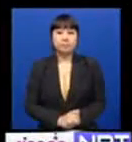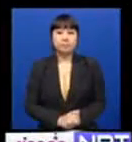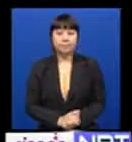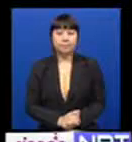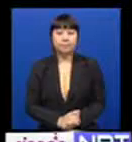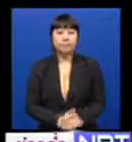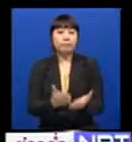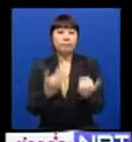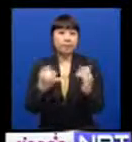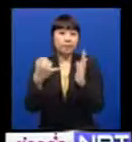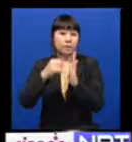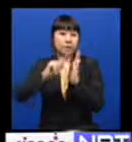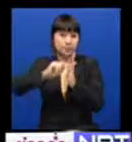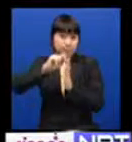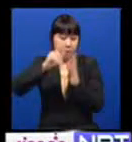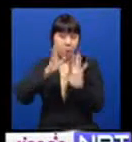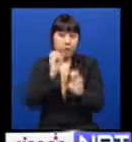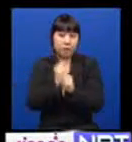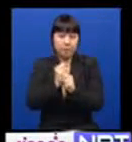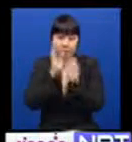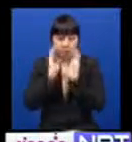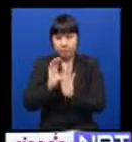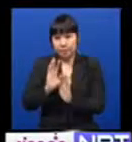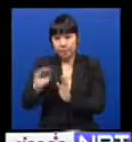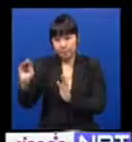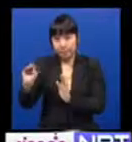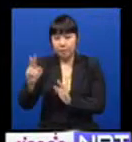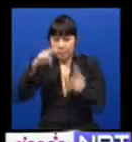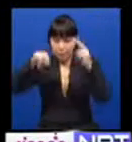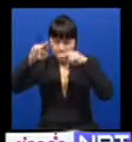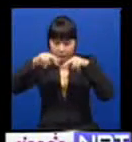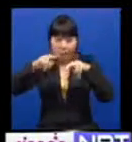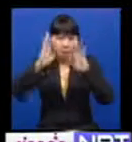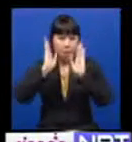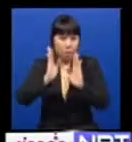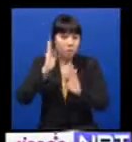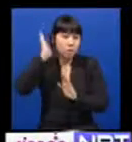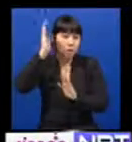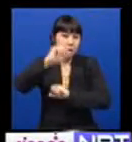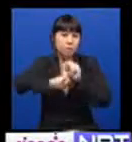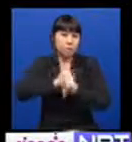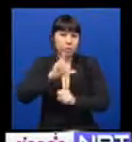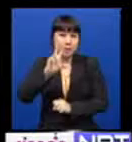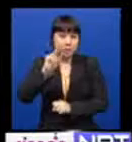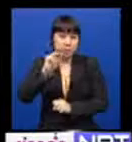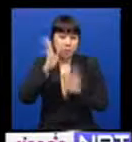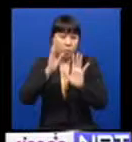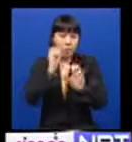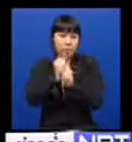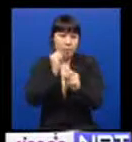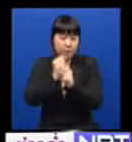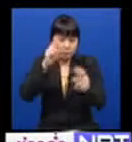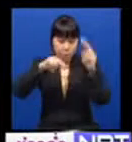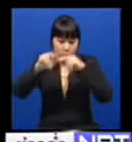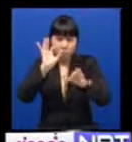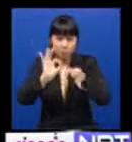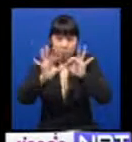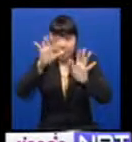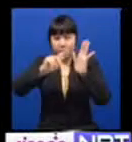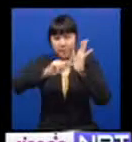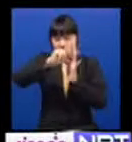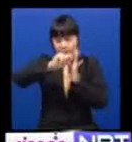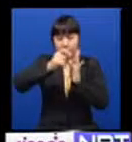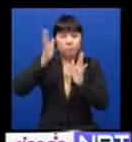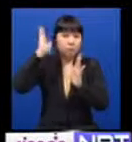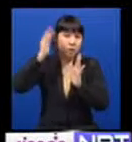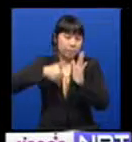ส่วนที่จังหวัดตากเจ้าหน้าที่กว่า40นายเร่งค้นหานายอนุรักษ์ค้อมทองอายุ30ปีเจ้าหน้าที่สถานีควบคุมไฟป่าตากหลังสูญห